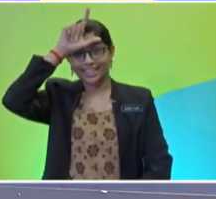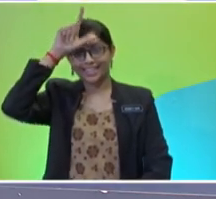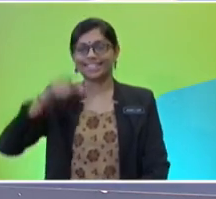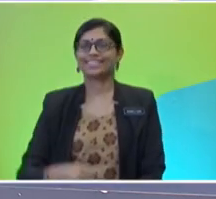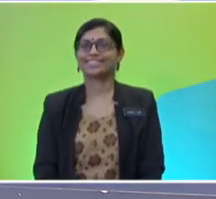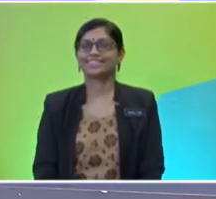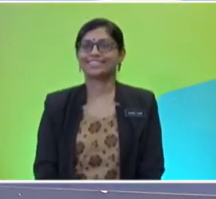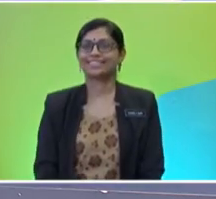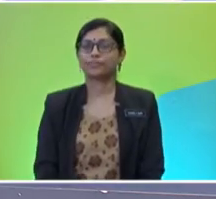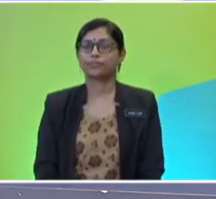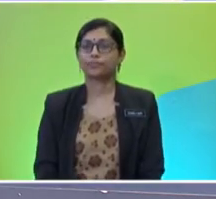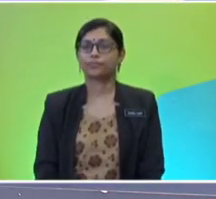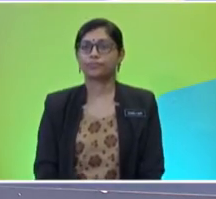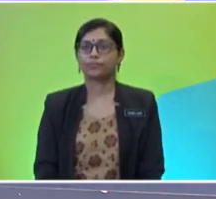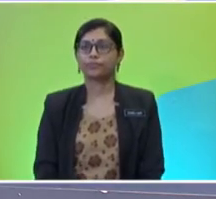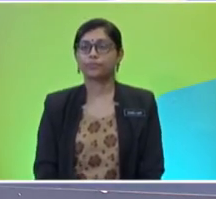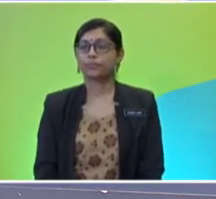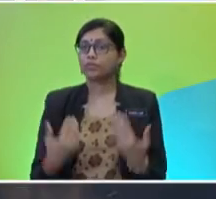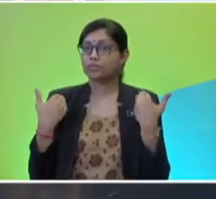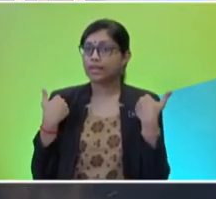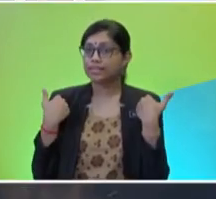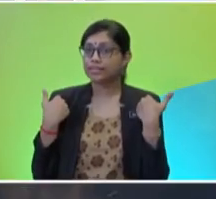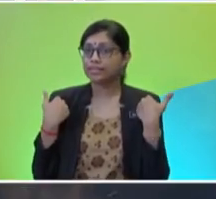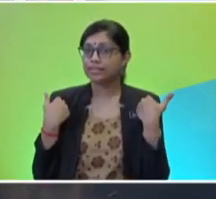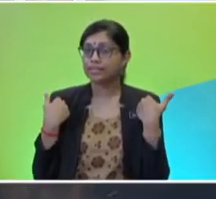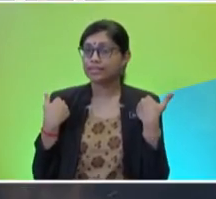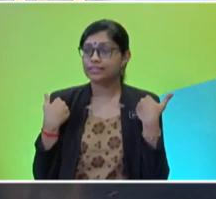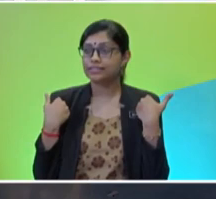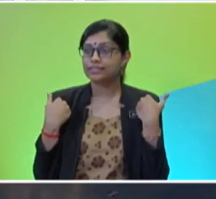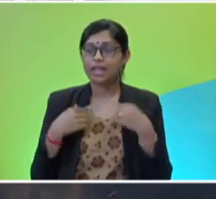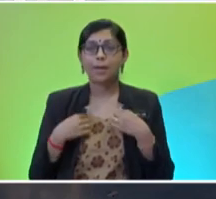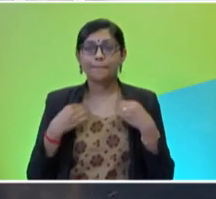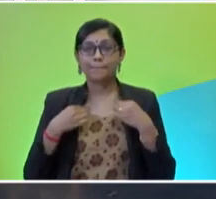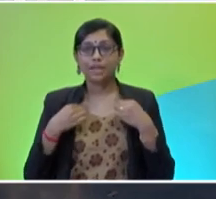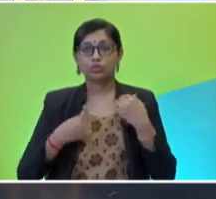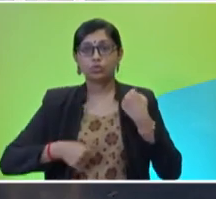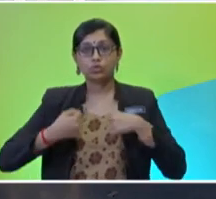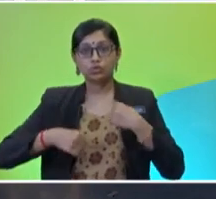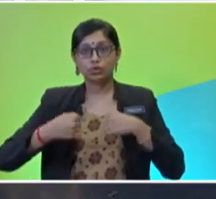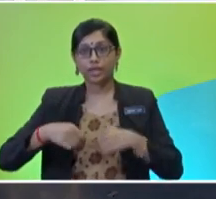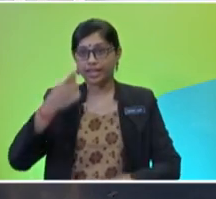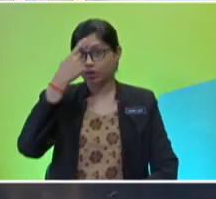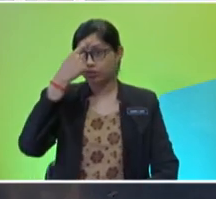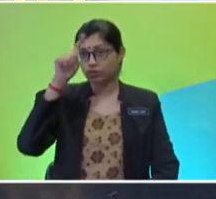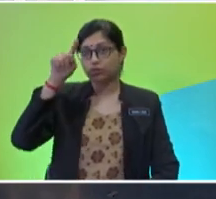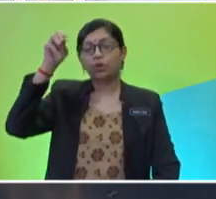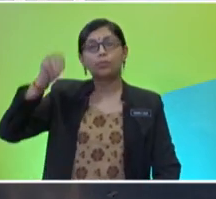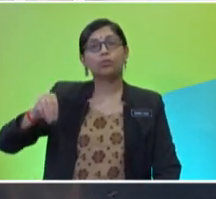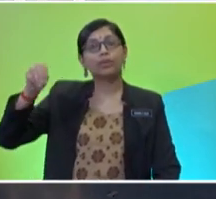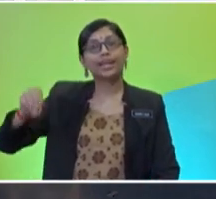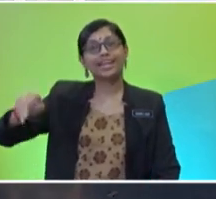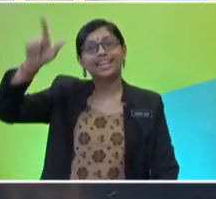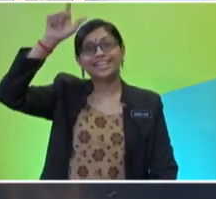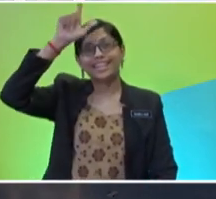tengok sebelah kiri cikgu ni ada. Ada apa ni? Ada baju sukan sekolah cikgu.